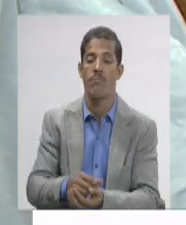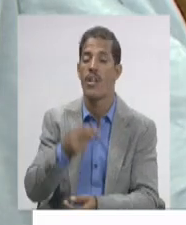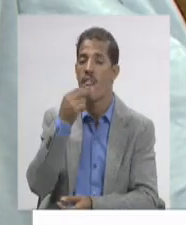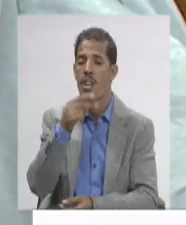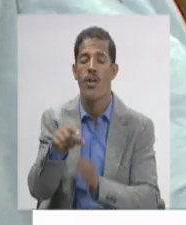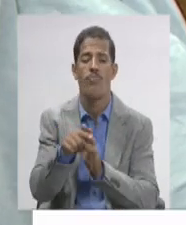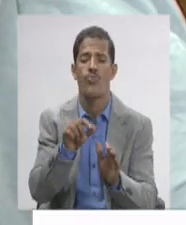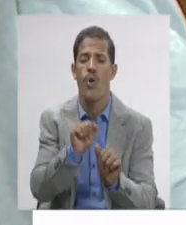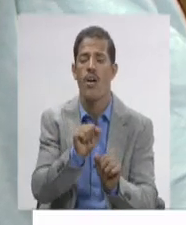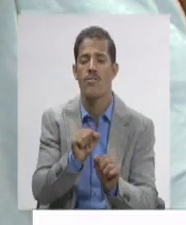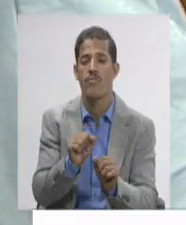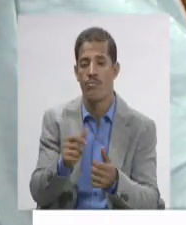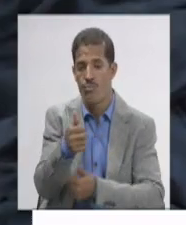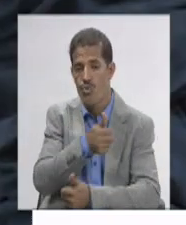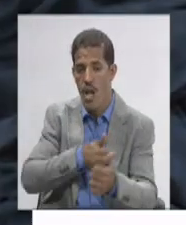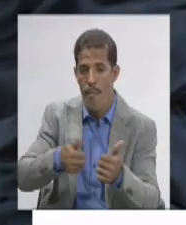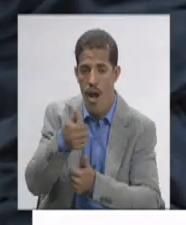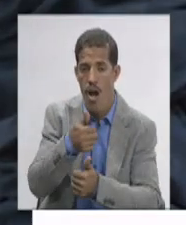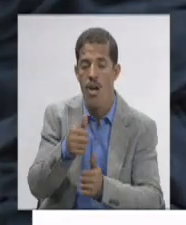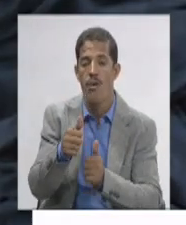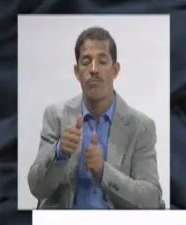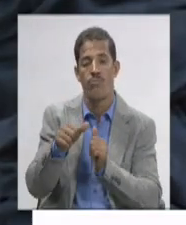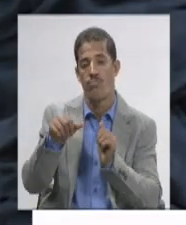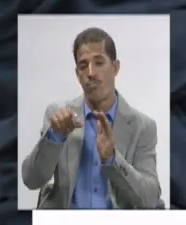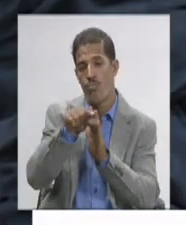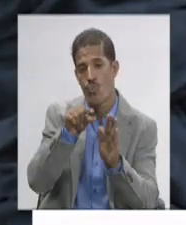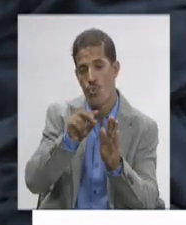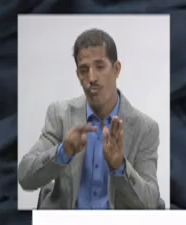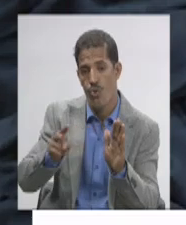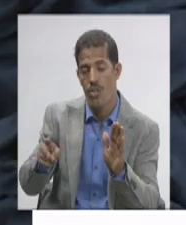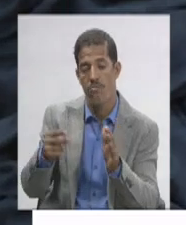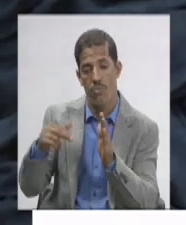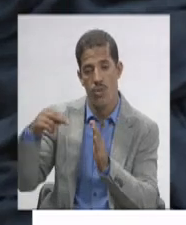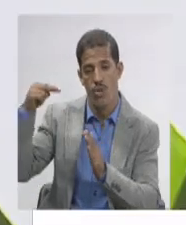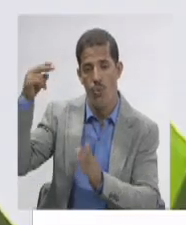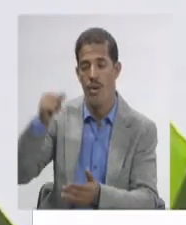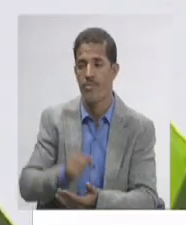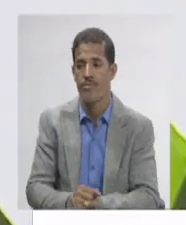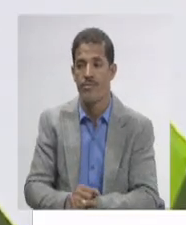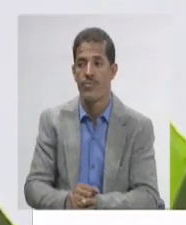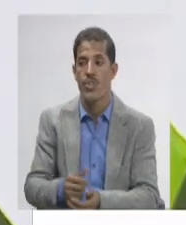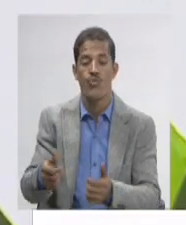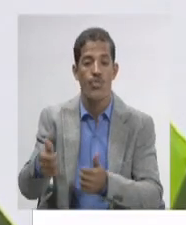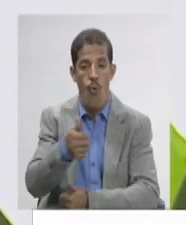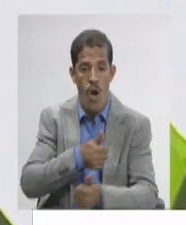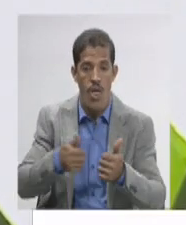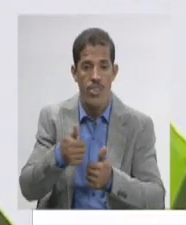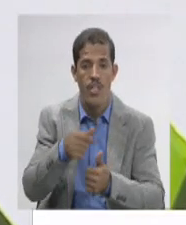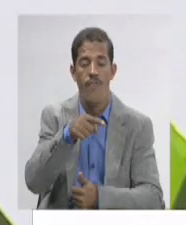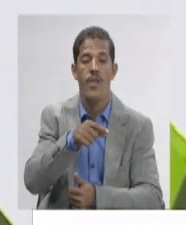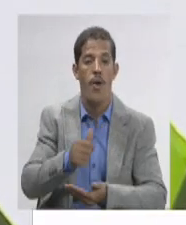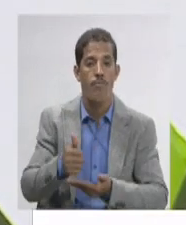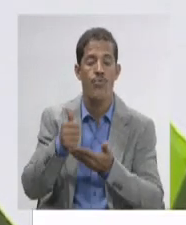عن مواضيع المسابقه وما شهدته من تطور في المحتوى والشكل الجوائز التي ستوزع